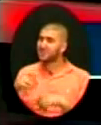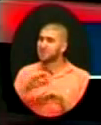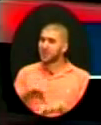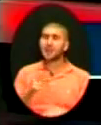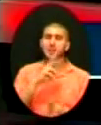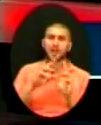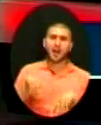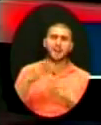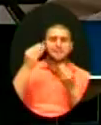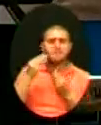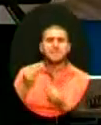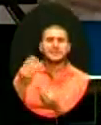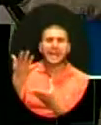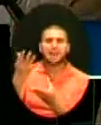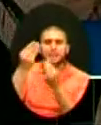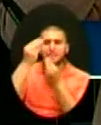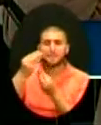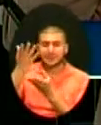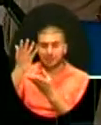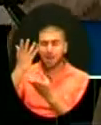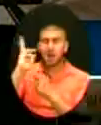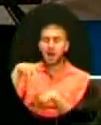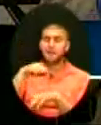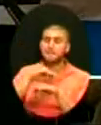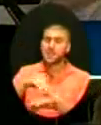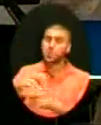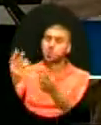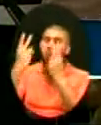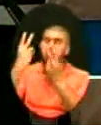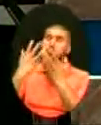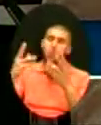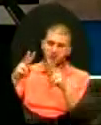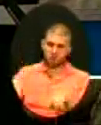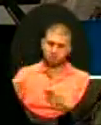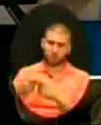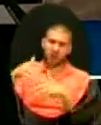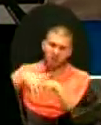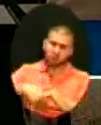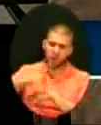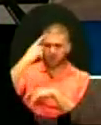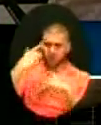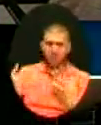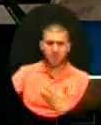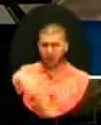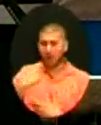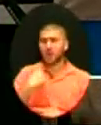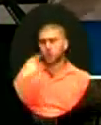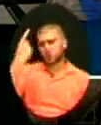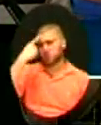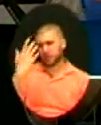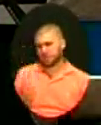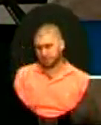בוא נדבר קודם על המסרים. למנהיגות יש משמעות מאוד גדולה של ההשפעה על דעת הקהל, ואנחנו יודעים